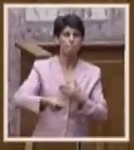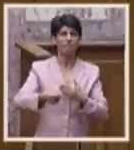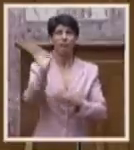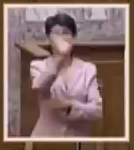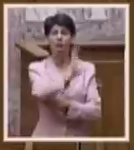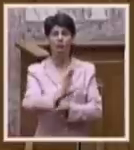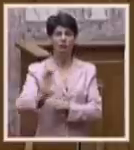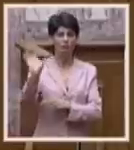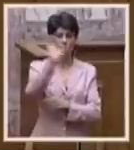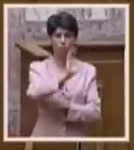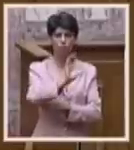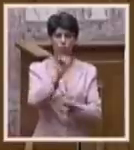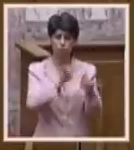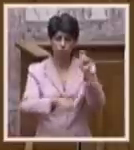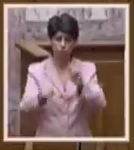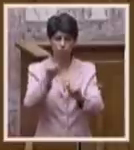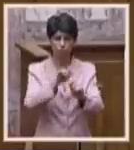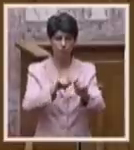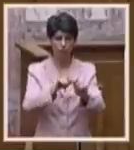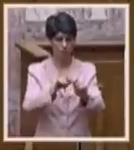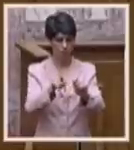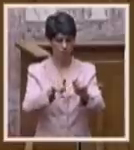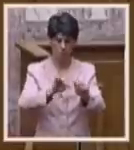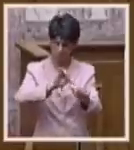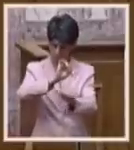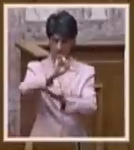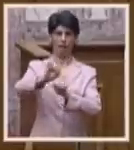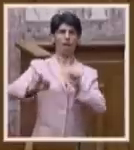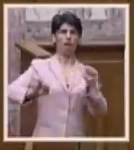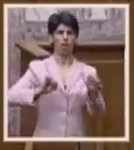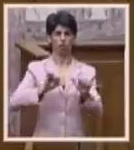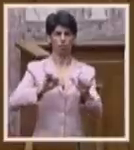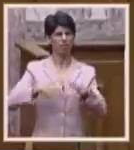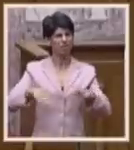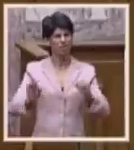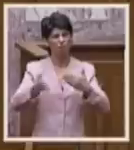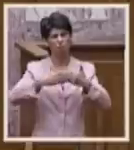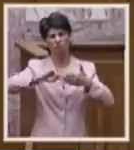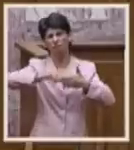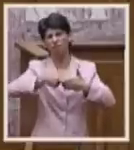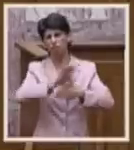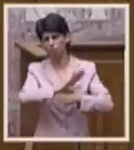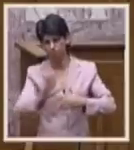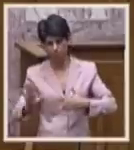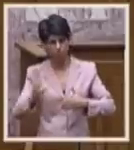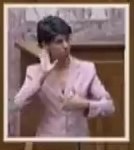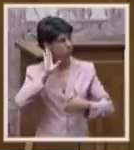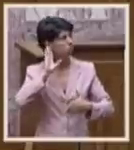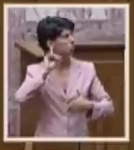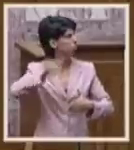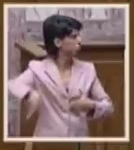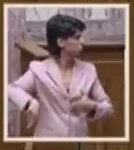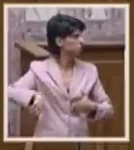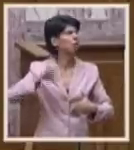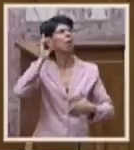οικοδομήματος. Στην αρχή βρήκα πόρτες κλειστές. Κανείς δεν μας άκουγε, κανείς δεν μας πίστευε, κανείς